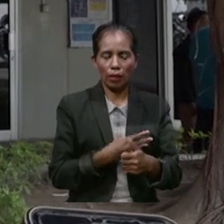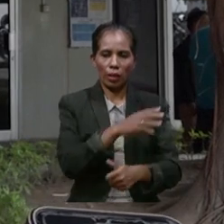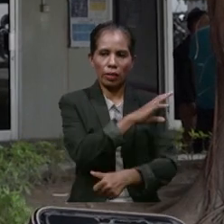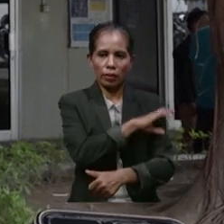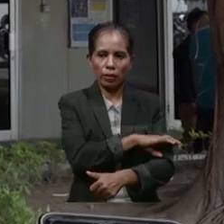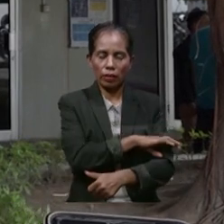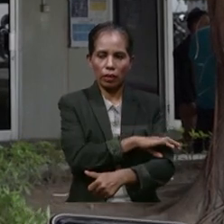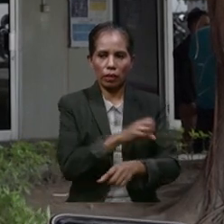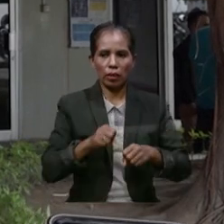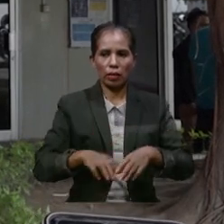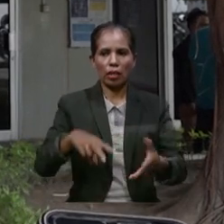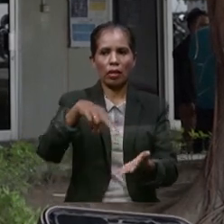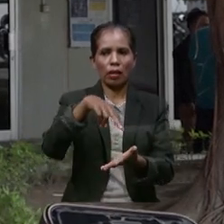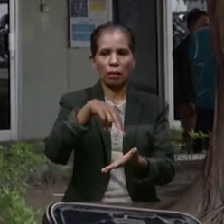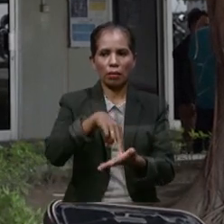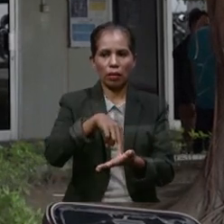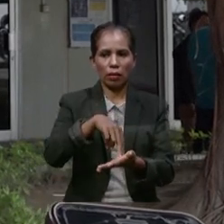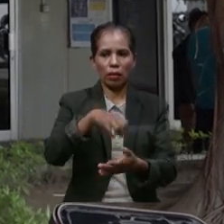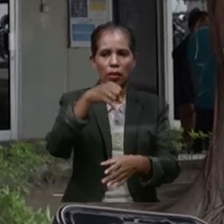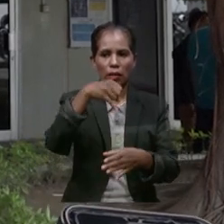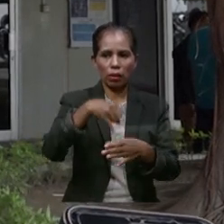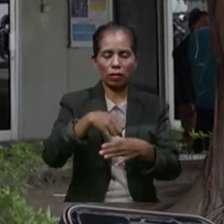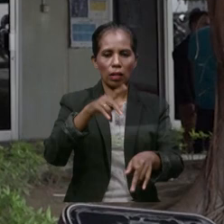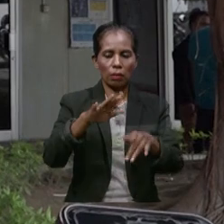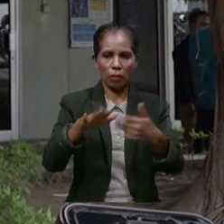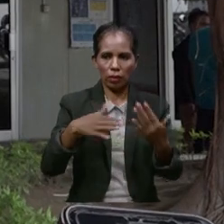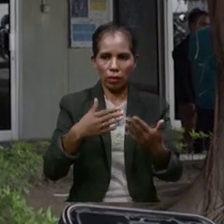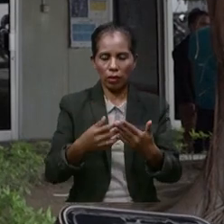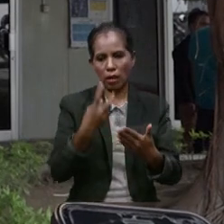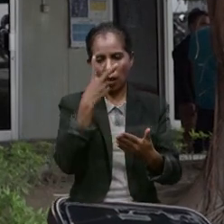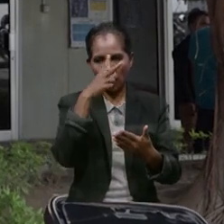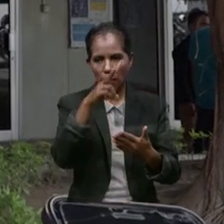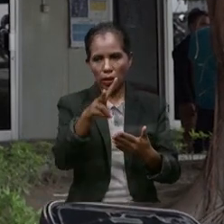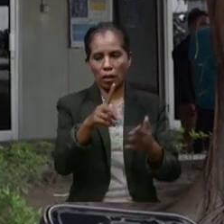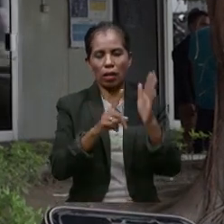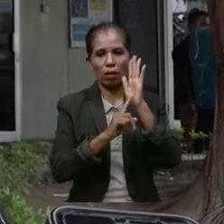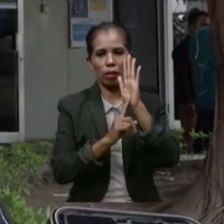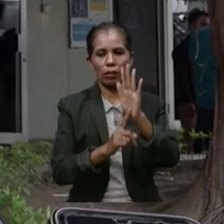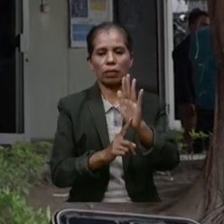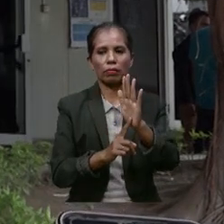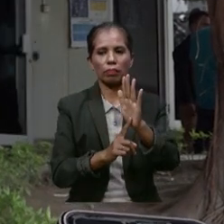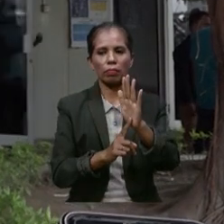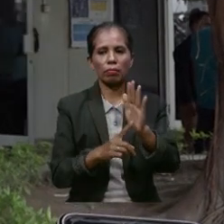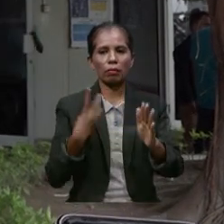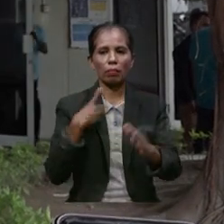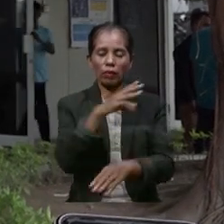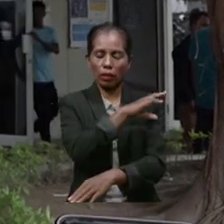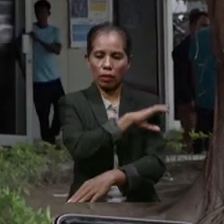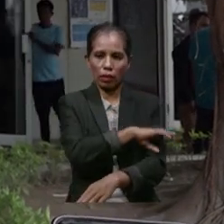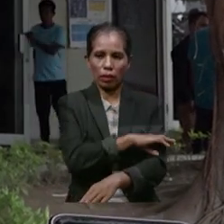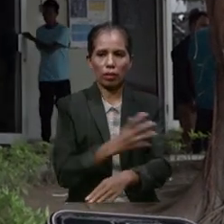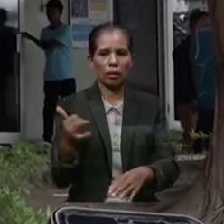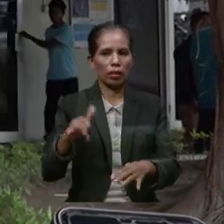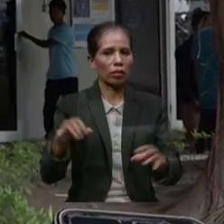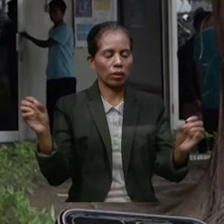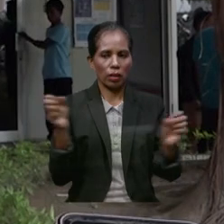sira maritima sira maka mereka liur di include ne kumudara di sira. Balu mos hare mai iha to ba iha Itenya segurasa maritima sirah masih dibilang kau